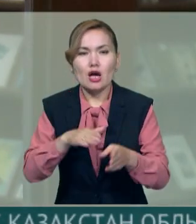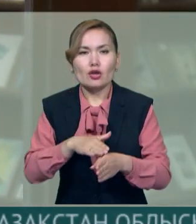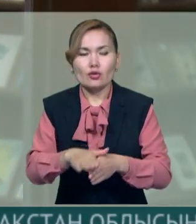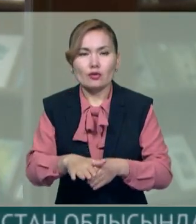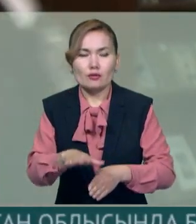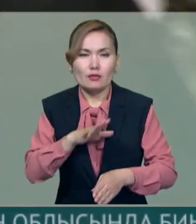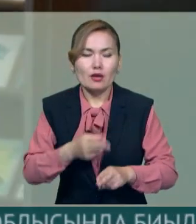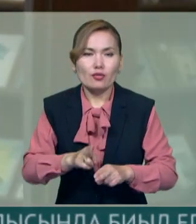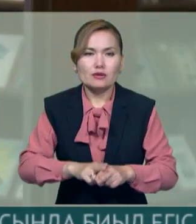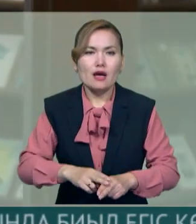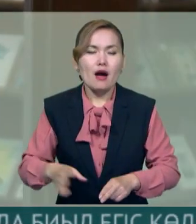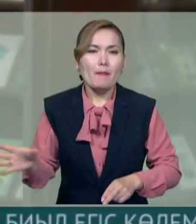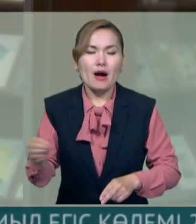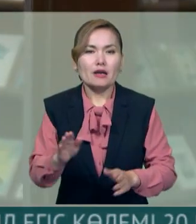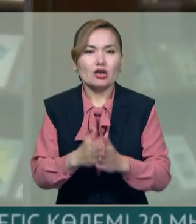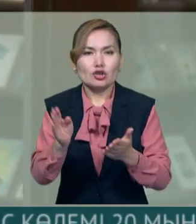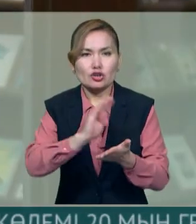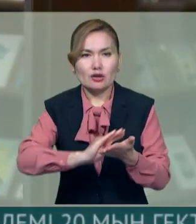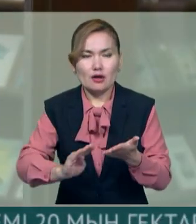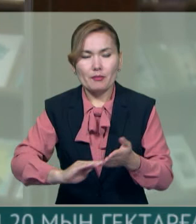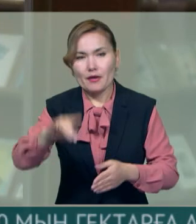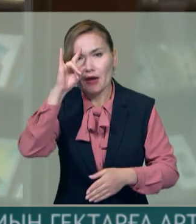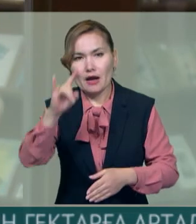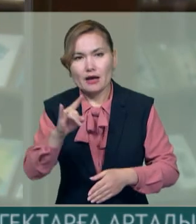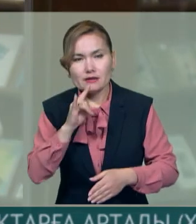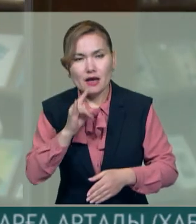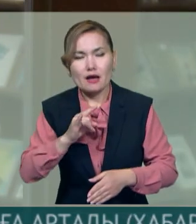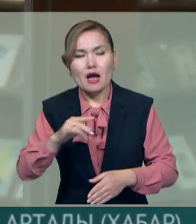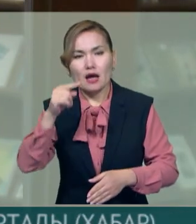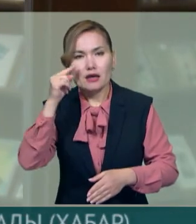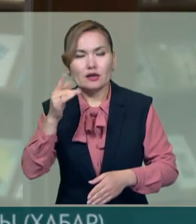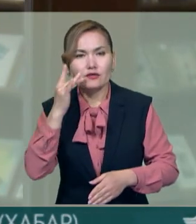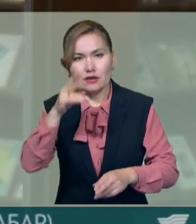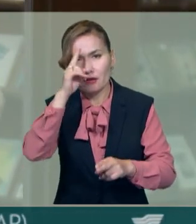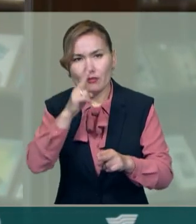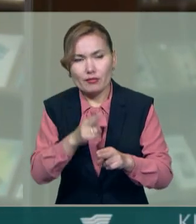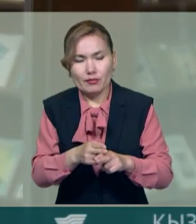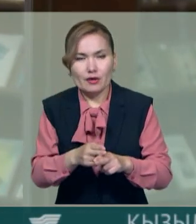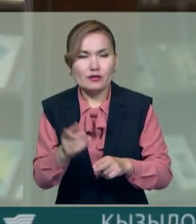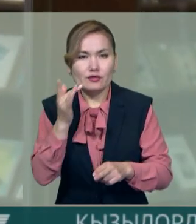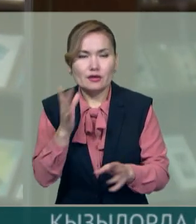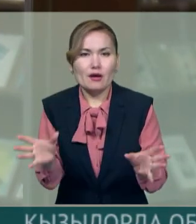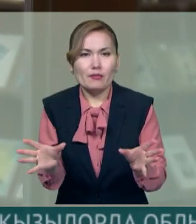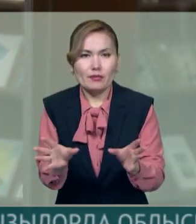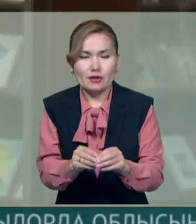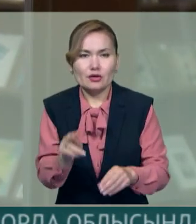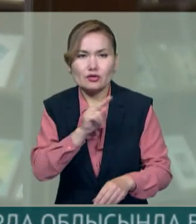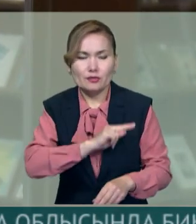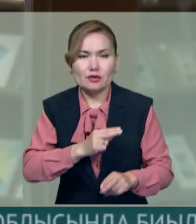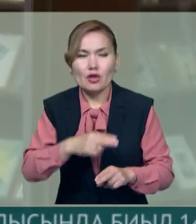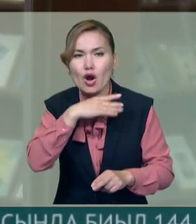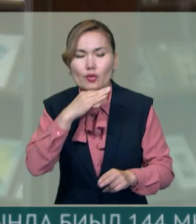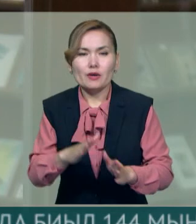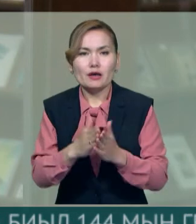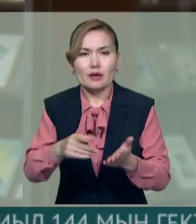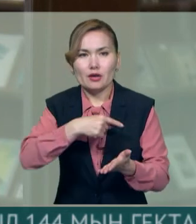бүкіл шығармаларында қазақпен етене тығыз байланысты, Жәмила шығармасынан бастап, Боранды бекет және